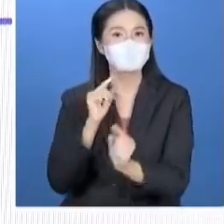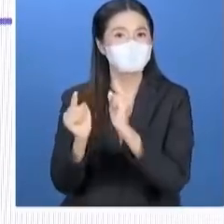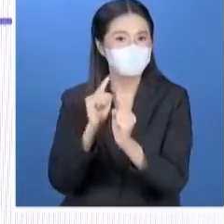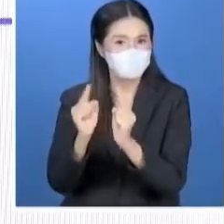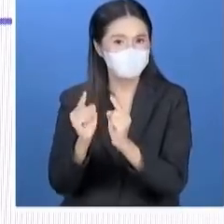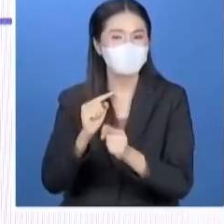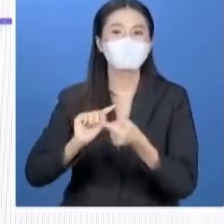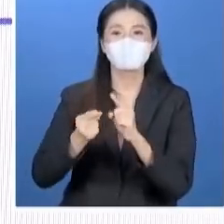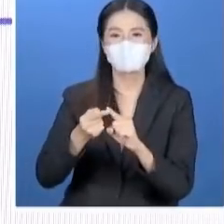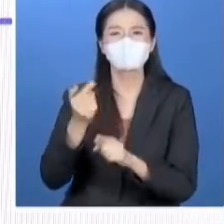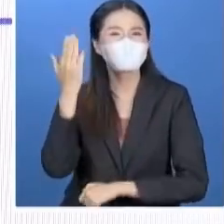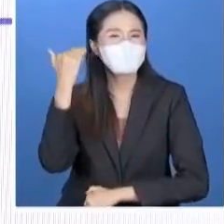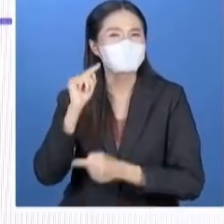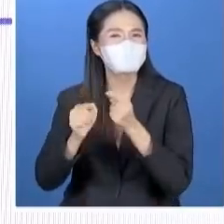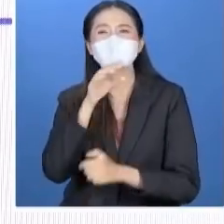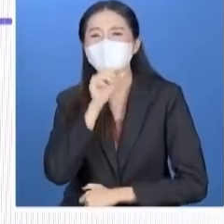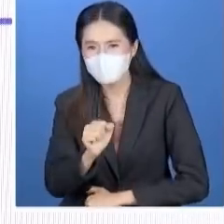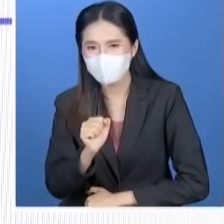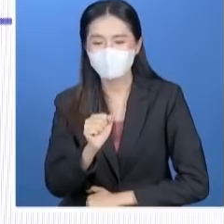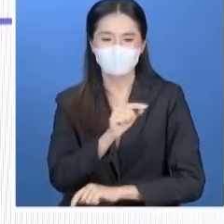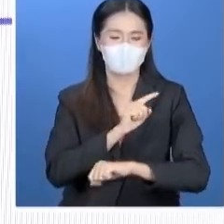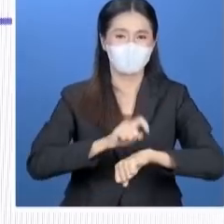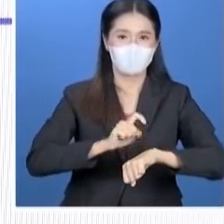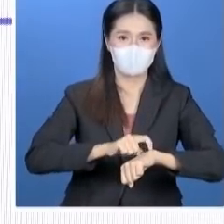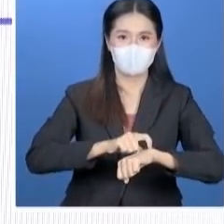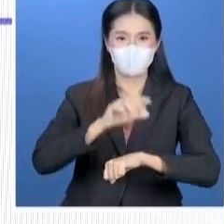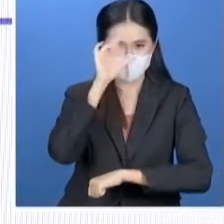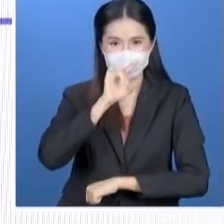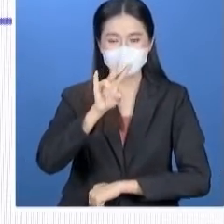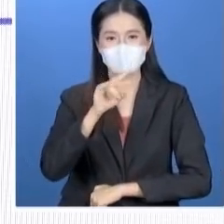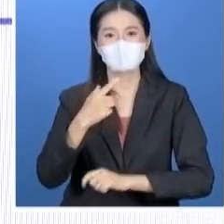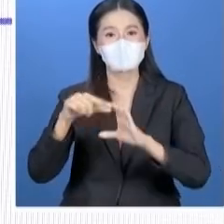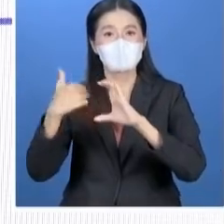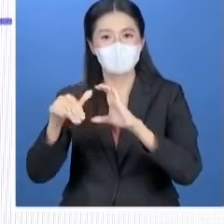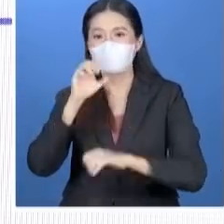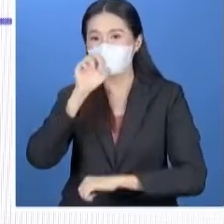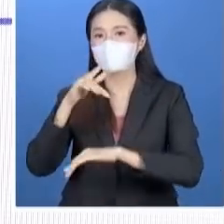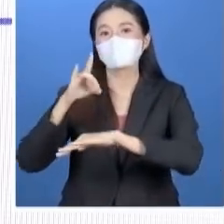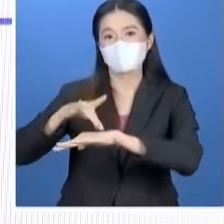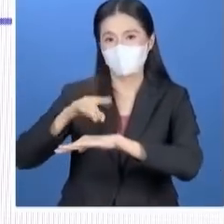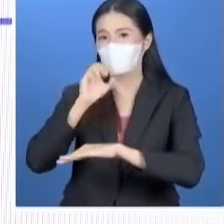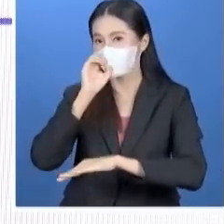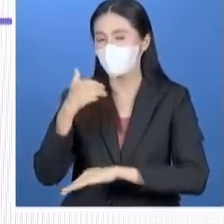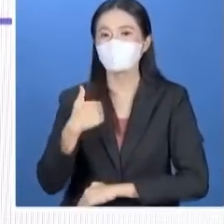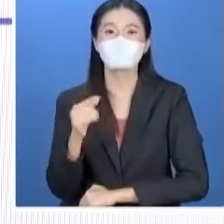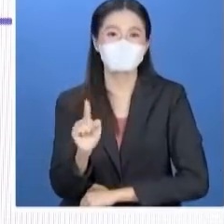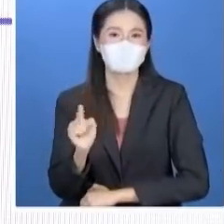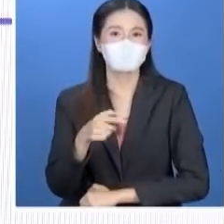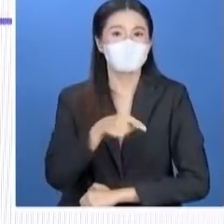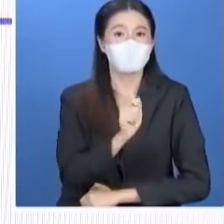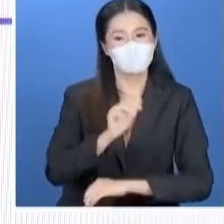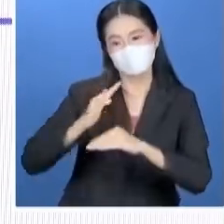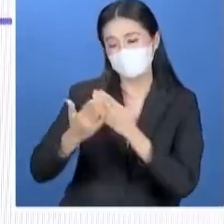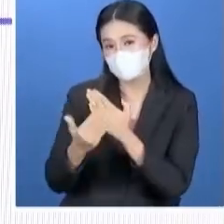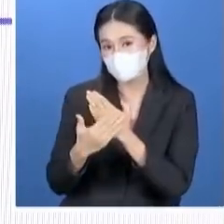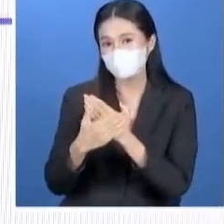คุยในฐานะเพื่อนเก่าจากนั้นเวลา 19:00 กติกได้ไลน์ไปหาคุณแตงโมโดยแจ้งว่านายปอชวน